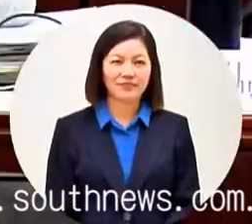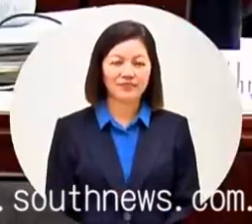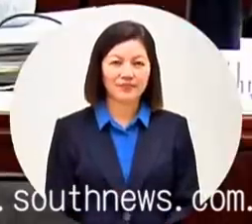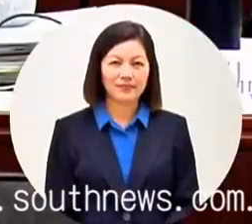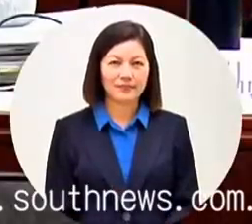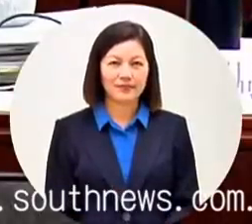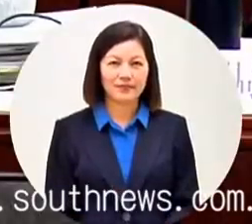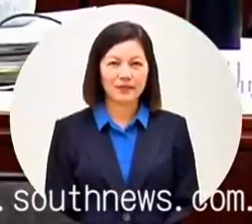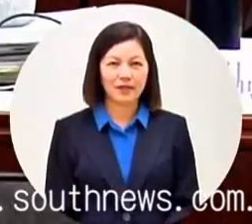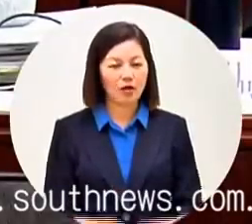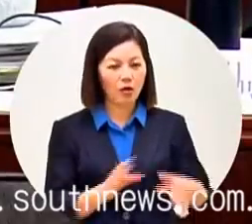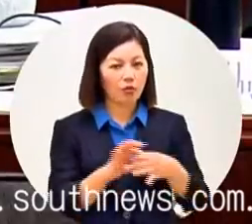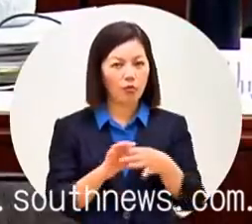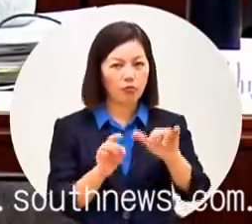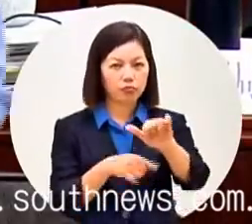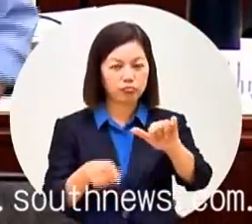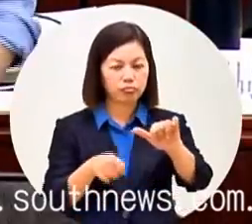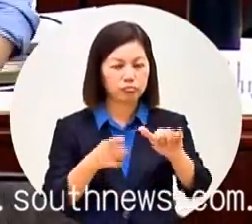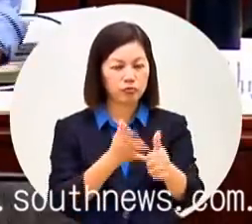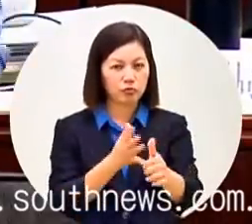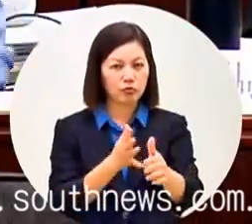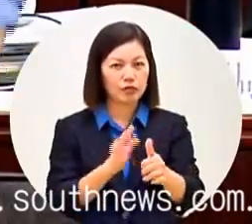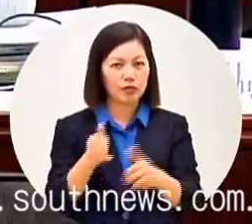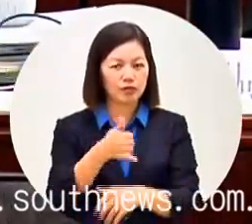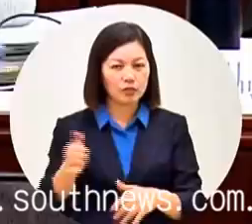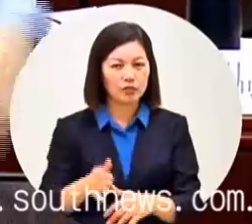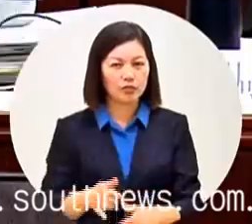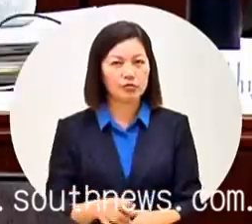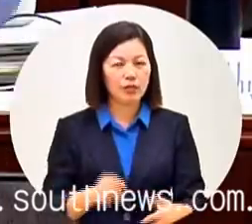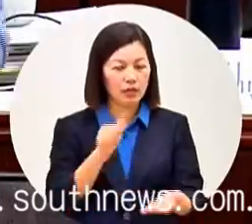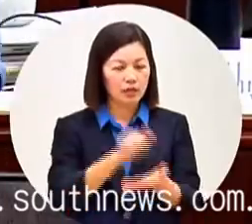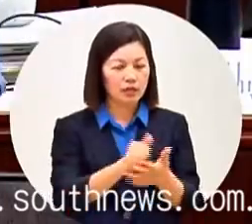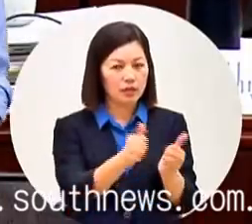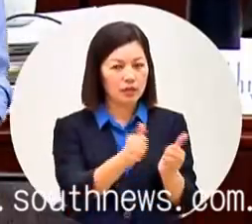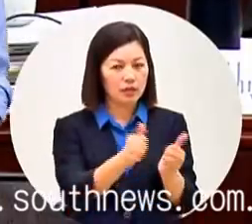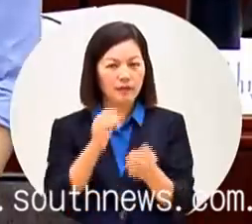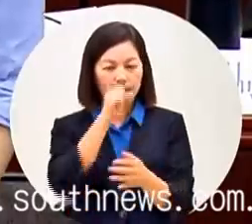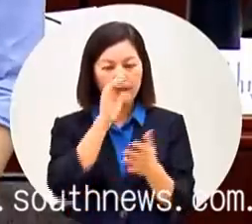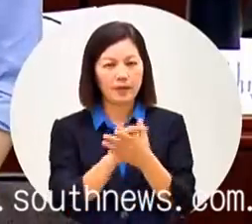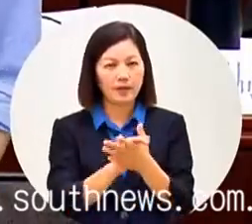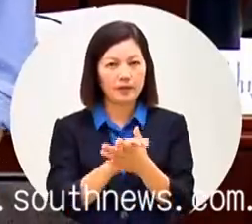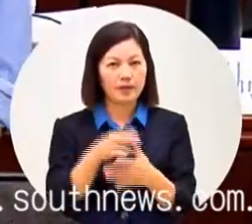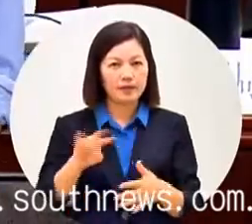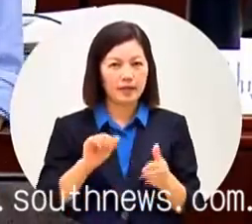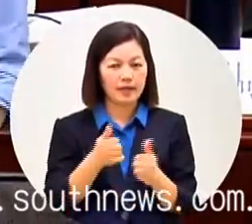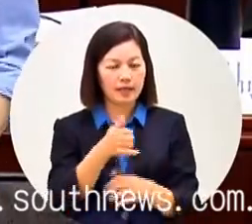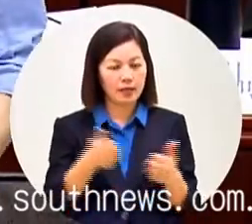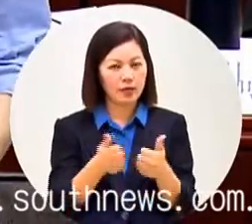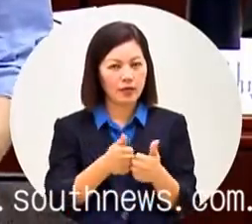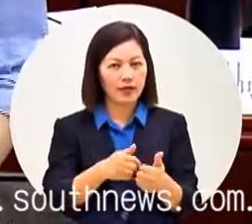五位联合质询的议员、本府的官员、各位新闻界的好朋友，还有会的来